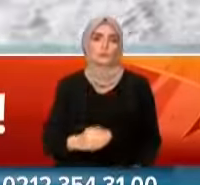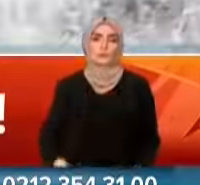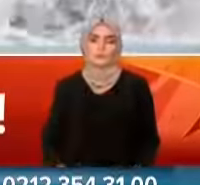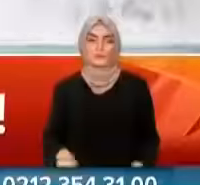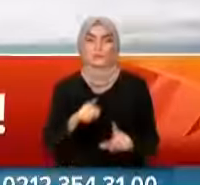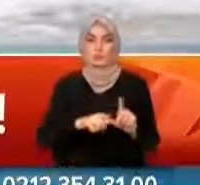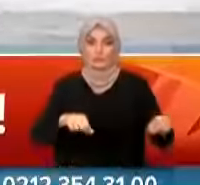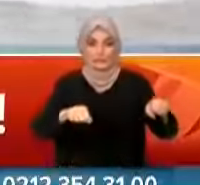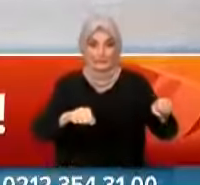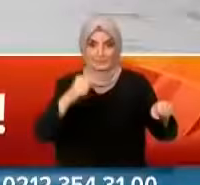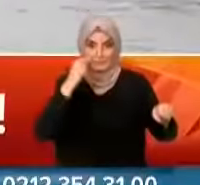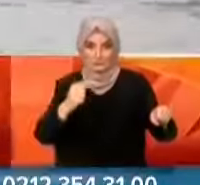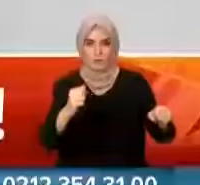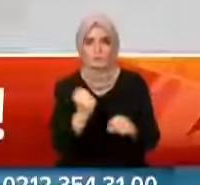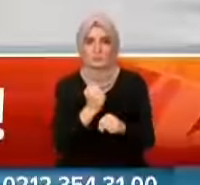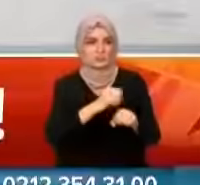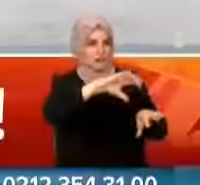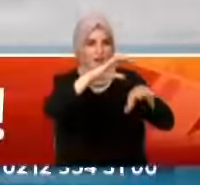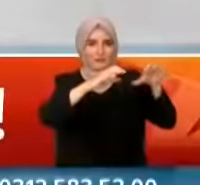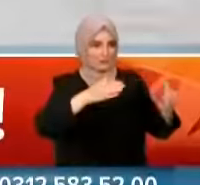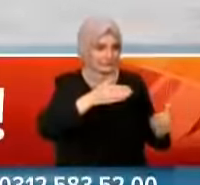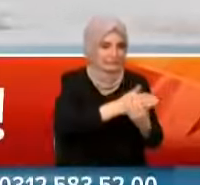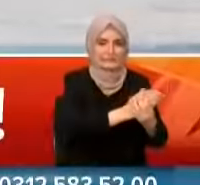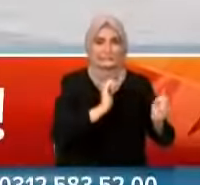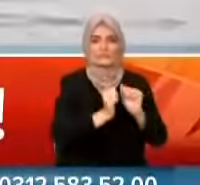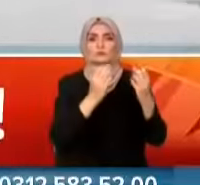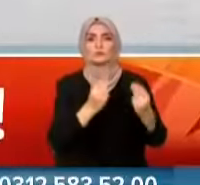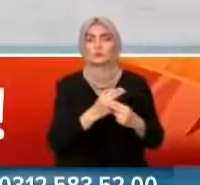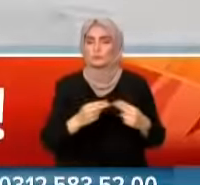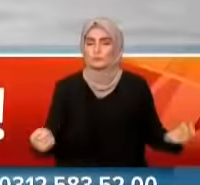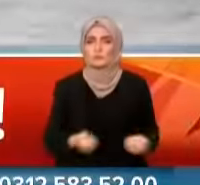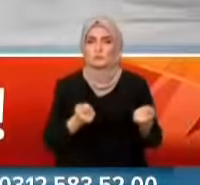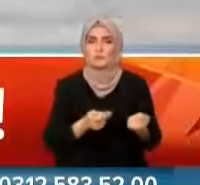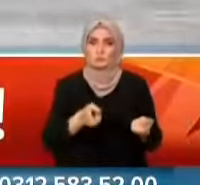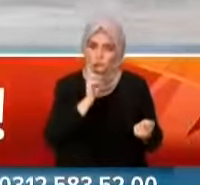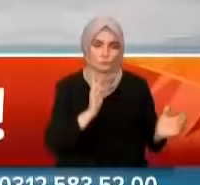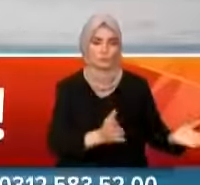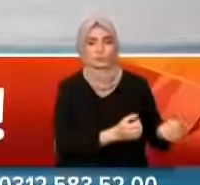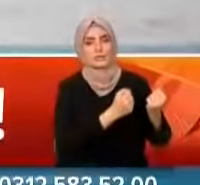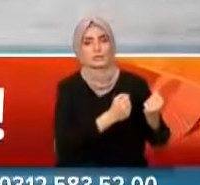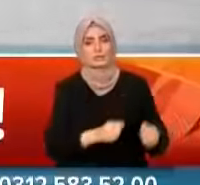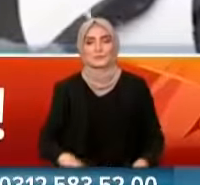Jet ski ile kayaların arasına sıkışan usta oyuncu uzun uğraşlar sonucu kurtarıldı.